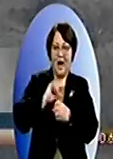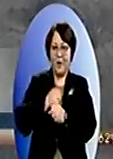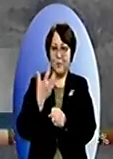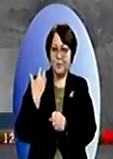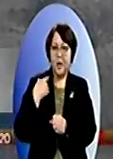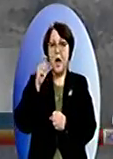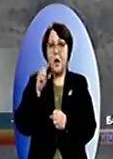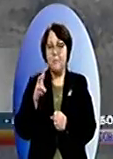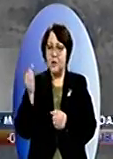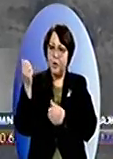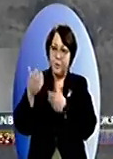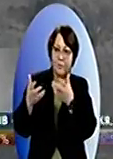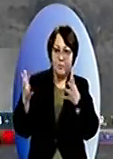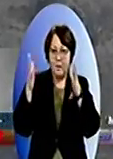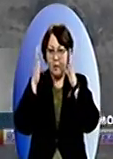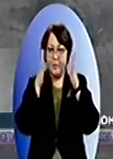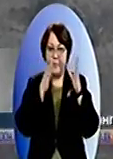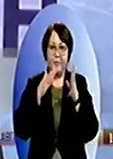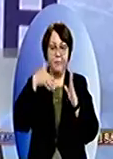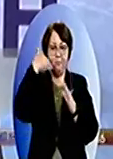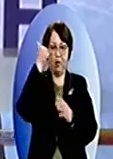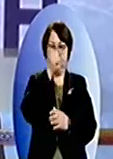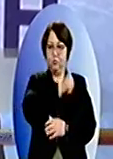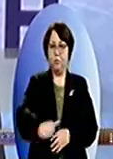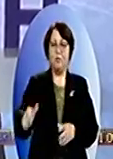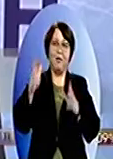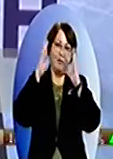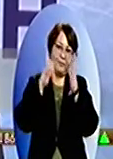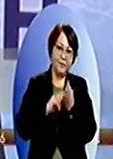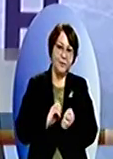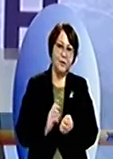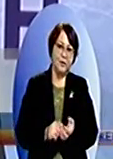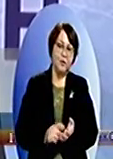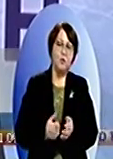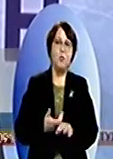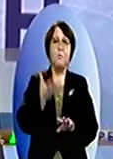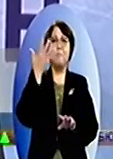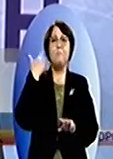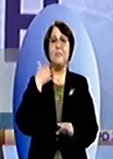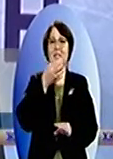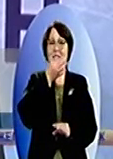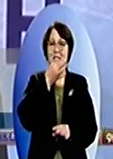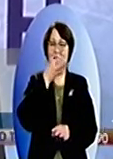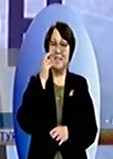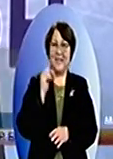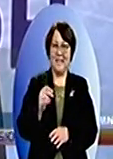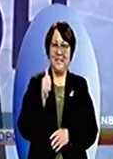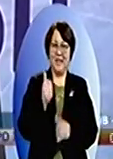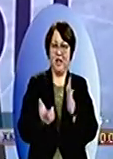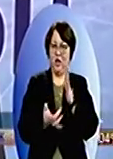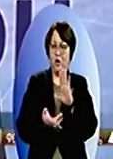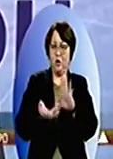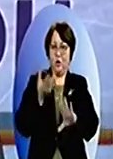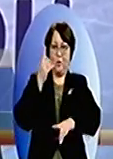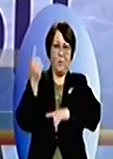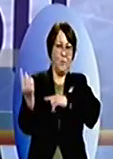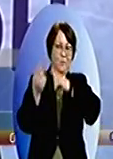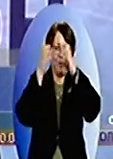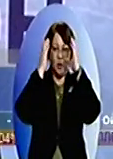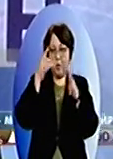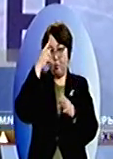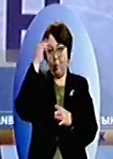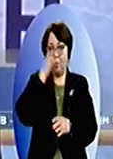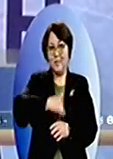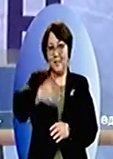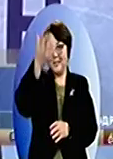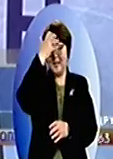хариуцлагатай байна гэдгийг аймгийн засаг дарга хэлж байлаа. Урьдчилан сэргийлэх ажил арга хэмжээг чанар технологийн өндөр түвшинд хийж Монгол Улсын засгийн